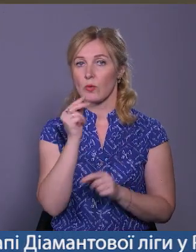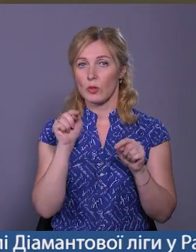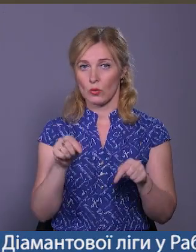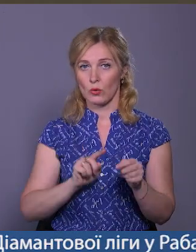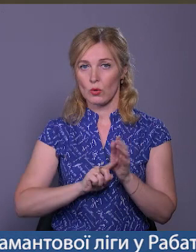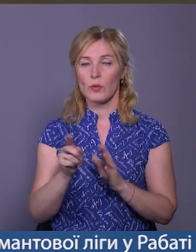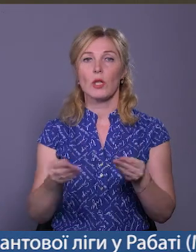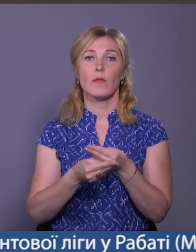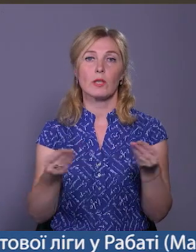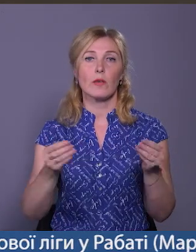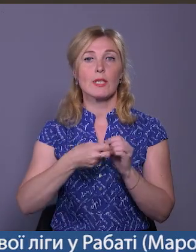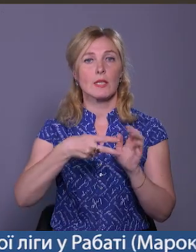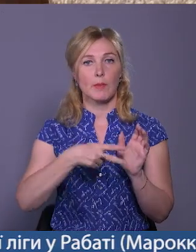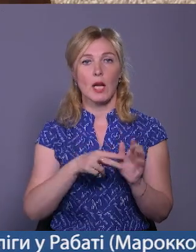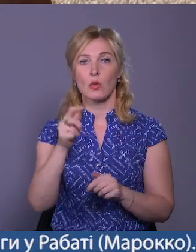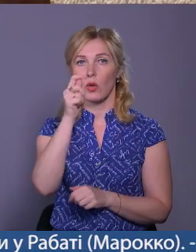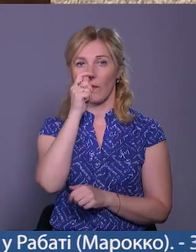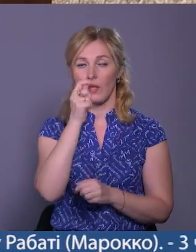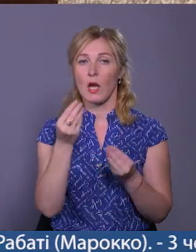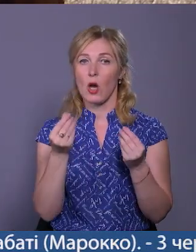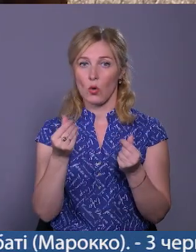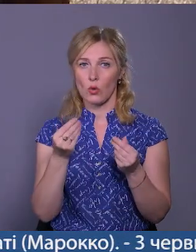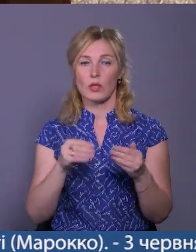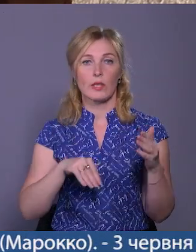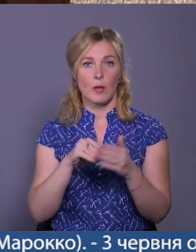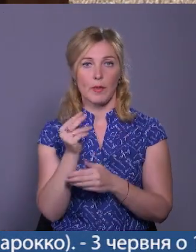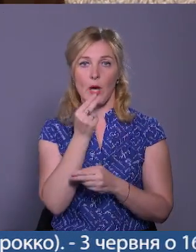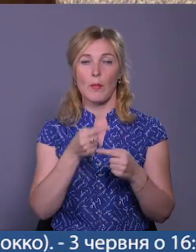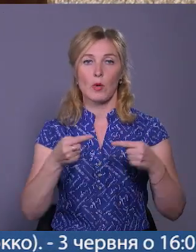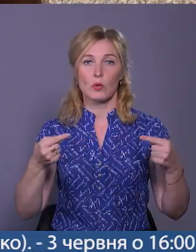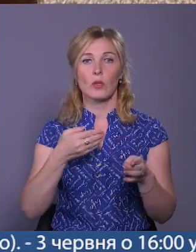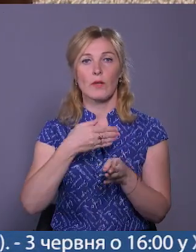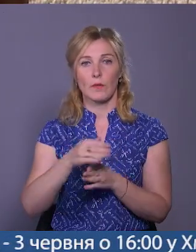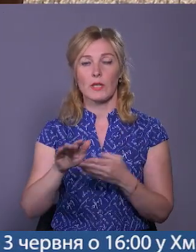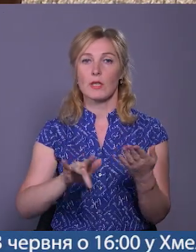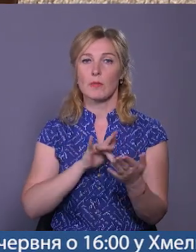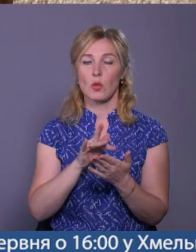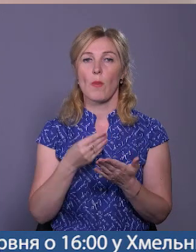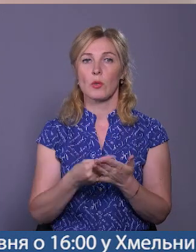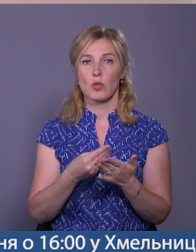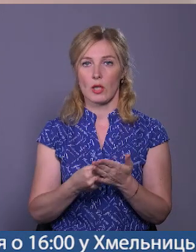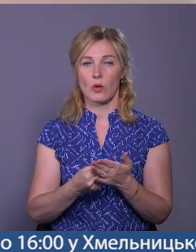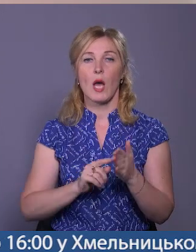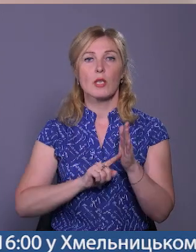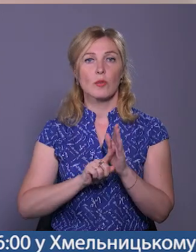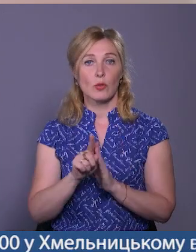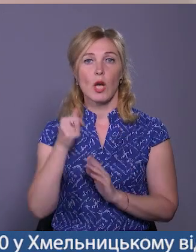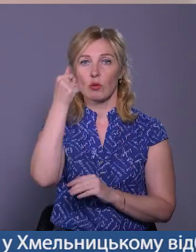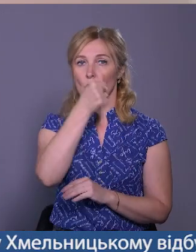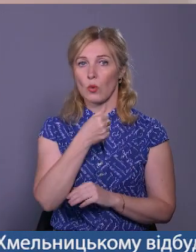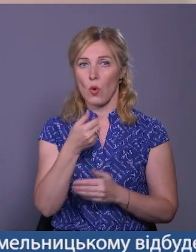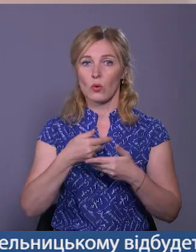розпочали видавати з 17 квітня кошти придбання продуктів виділили з міського бюджету початку року